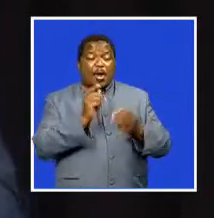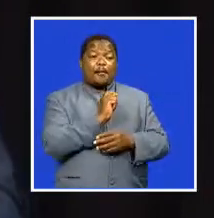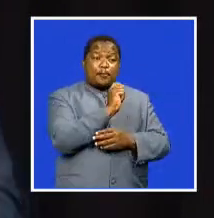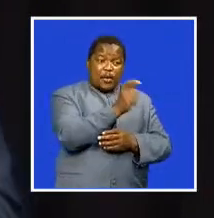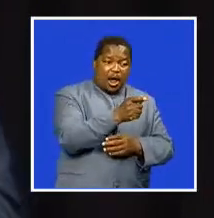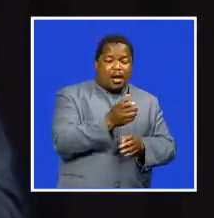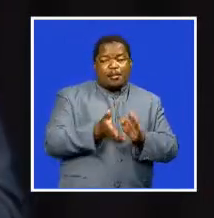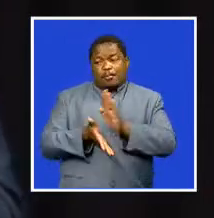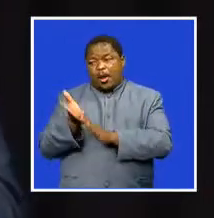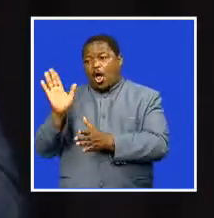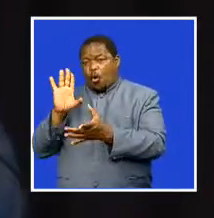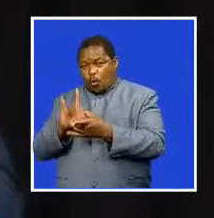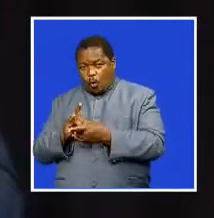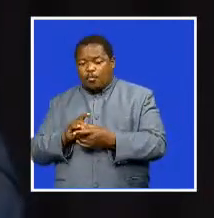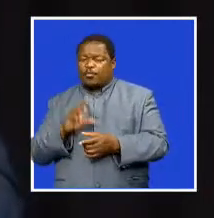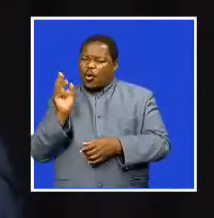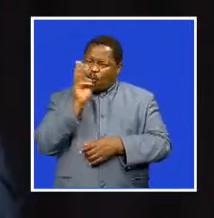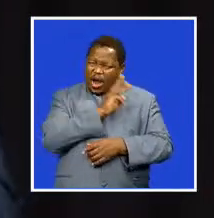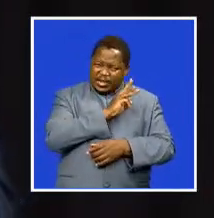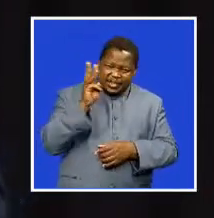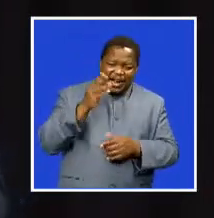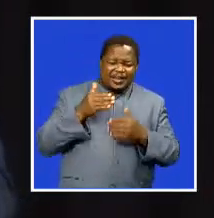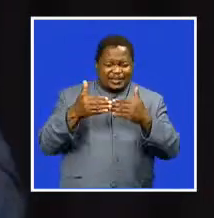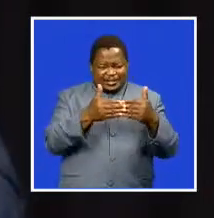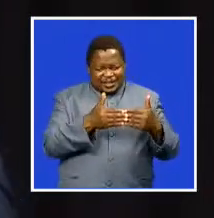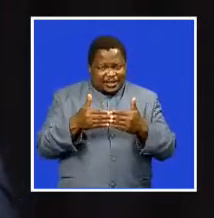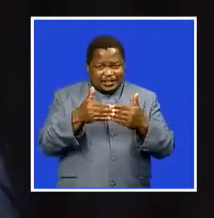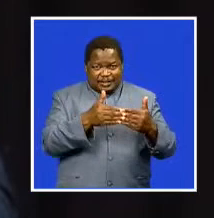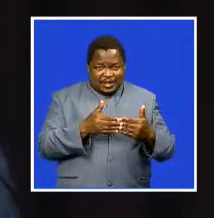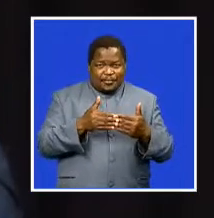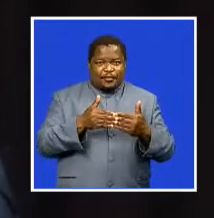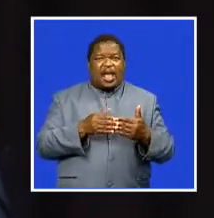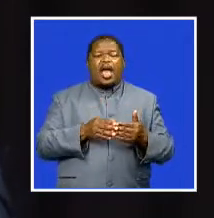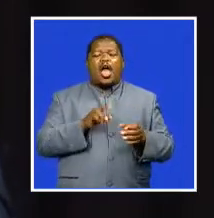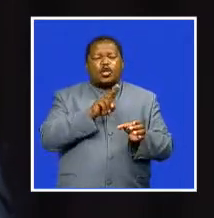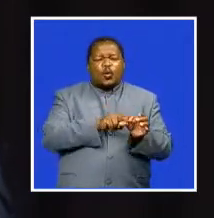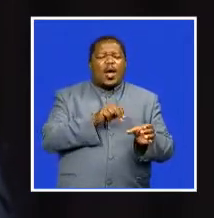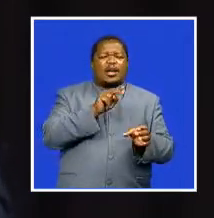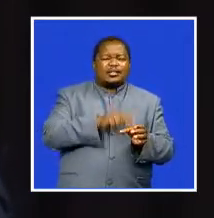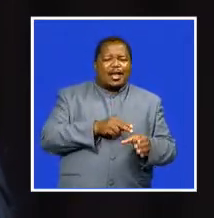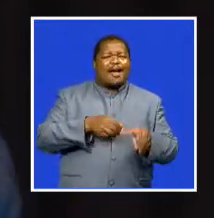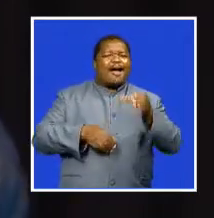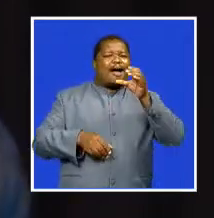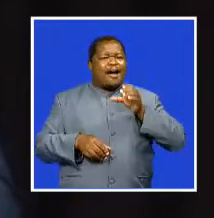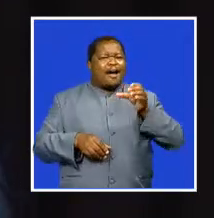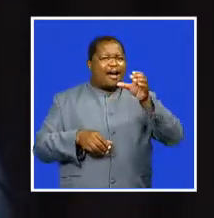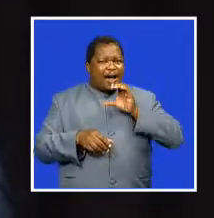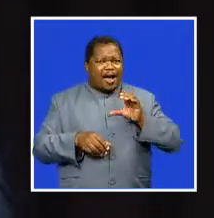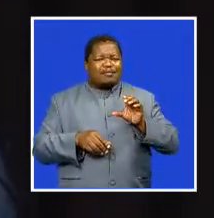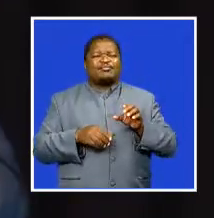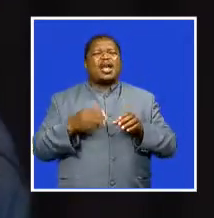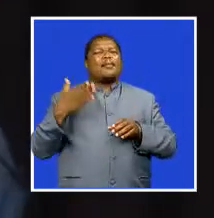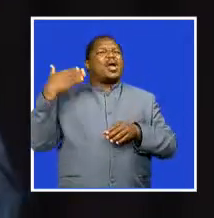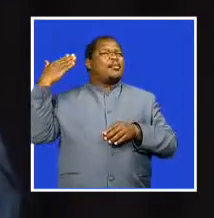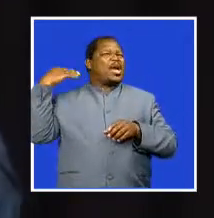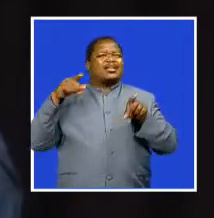iphathe njani ngendzaba yetshwala ngoba siyathi bekunene ukuthi tshwala naso kunathile